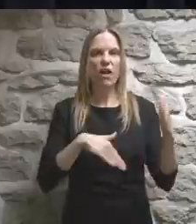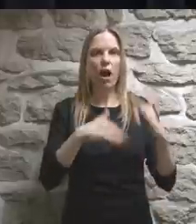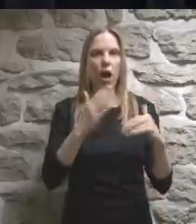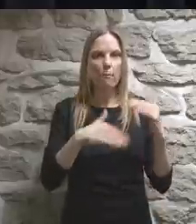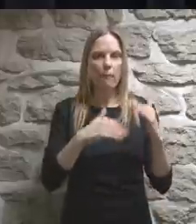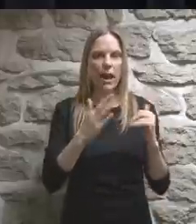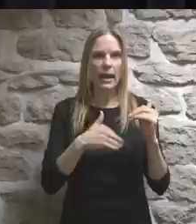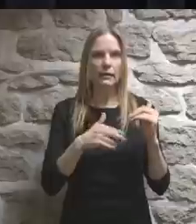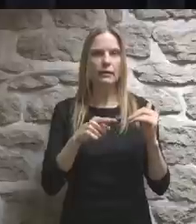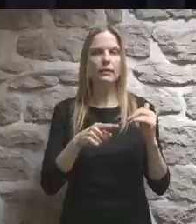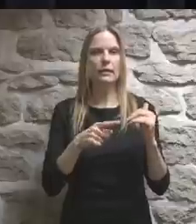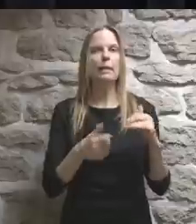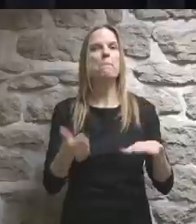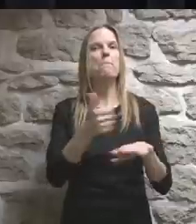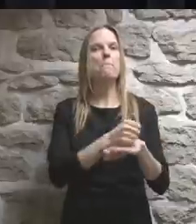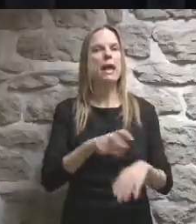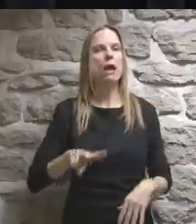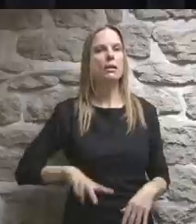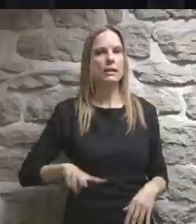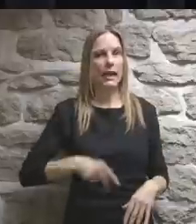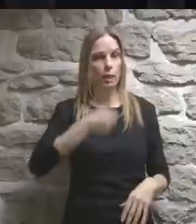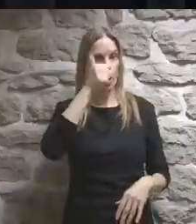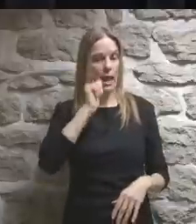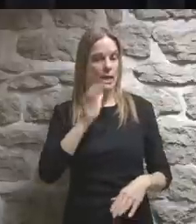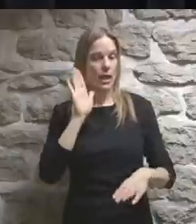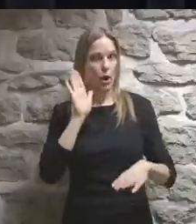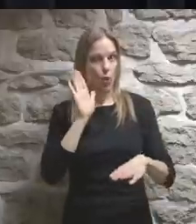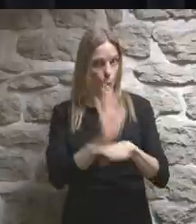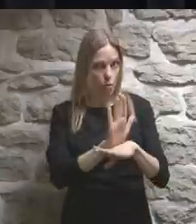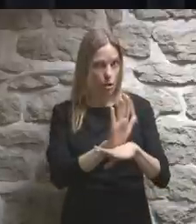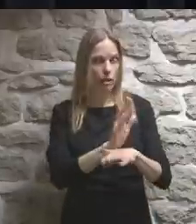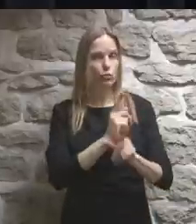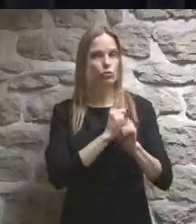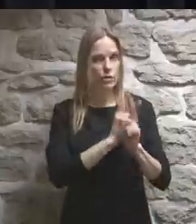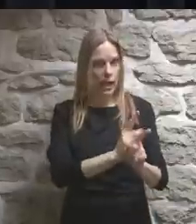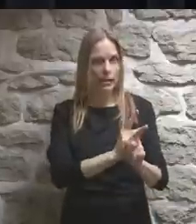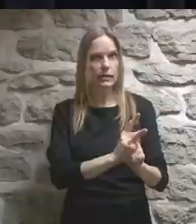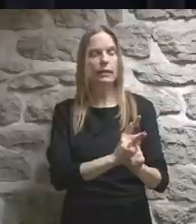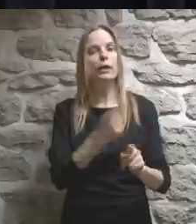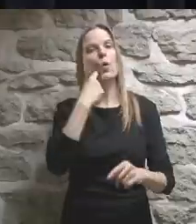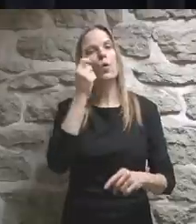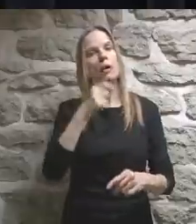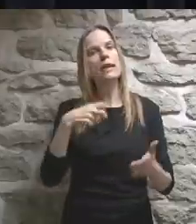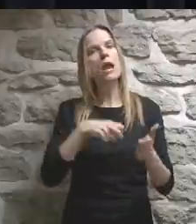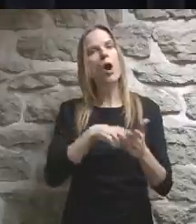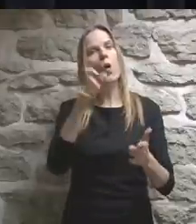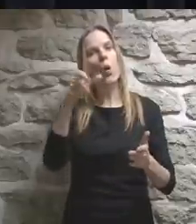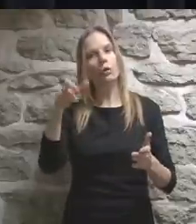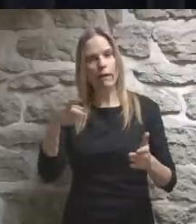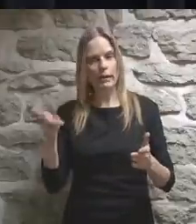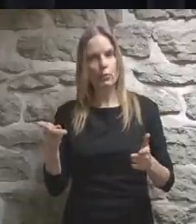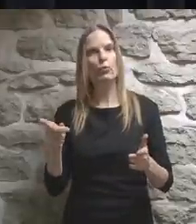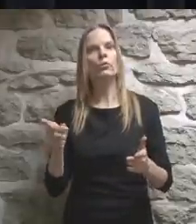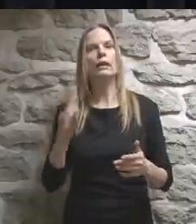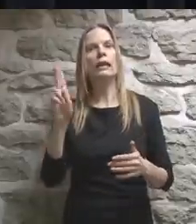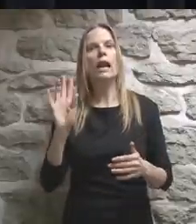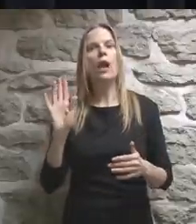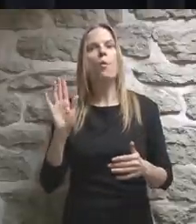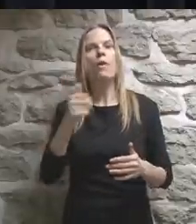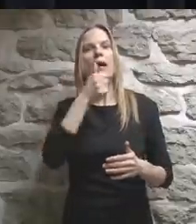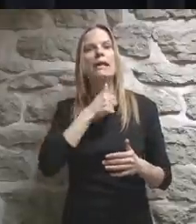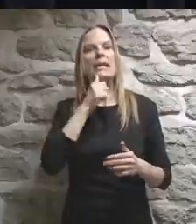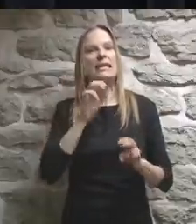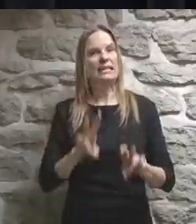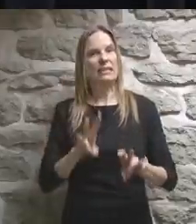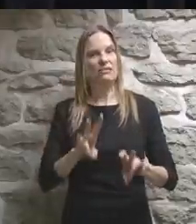piirivalveameti peadirektori eilse korraldusega tohivad siis Ukraina kodanikud, kellel Eestis viibimise